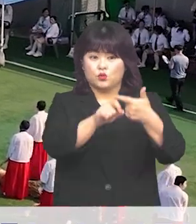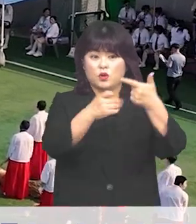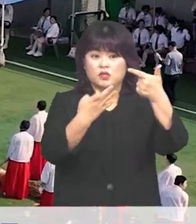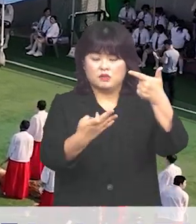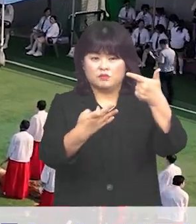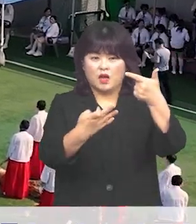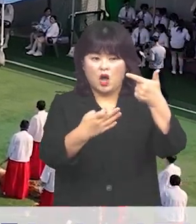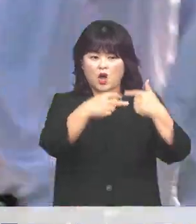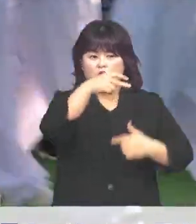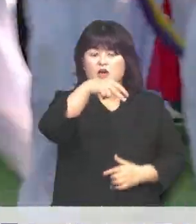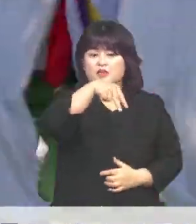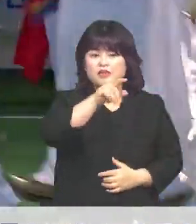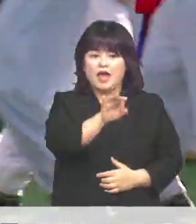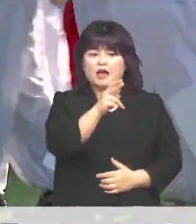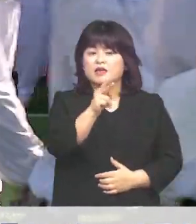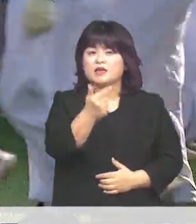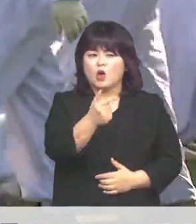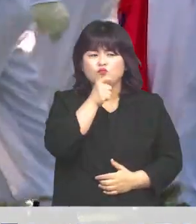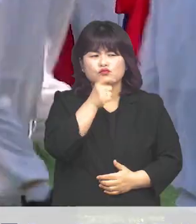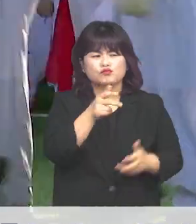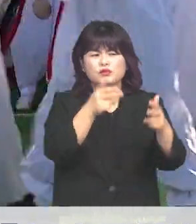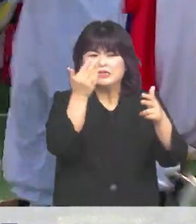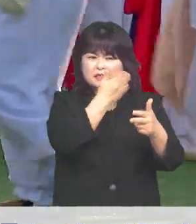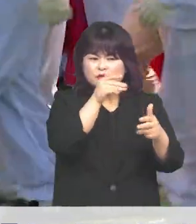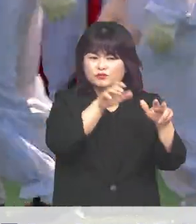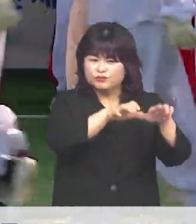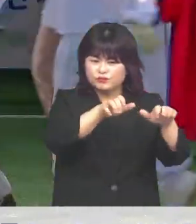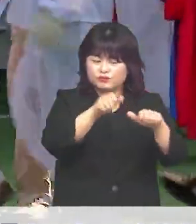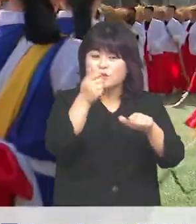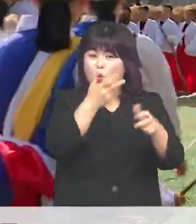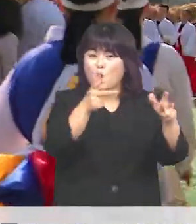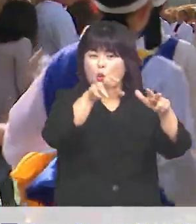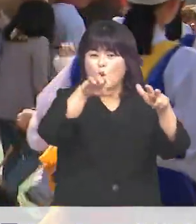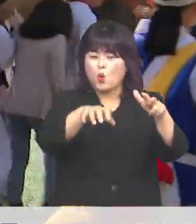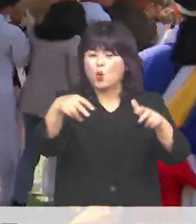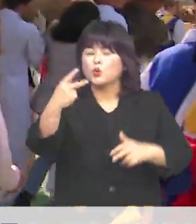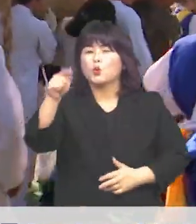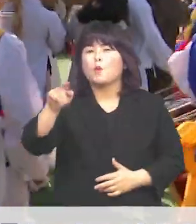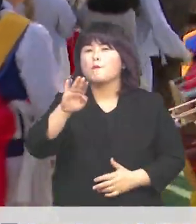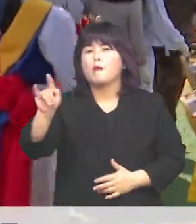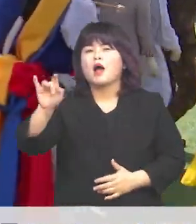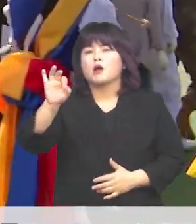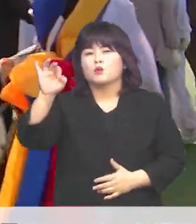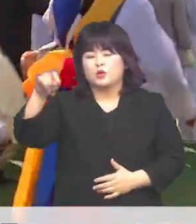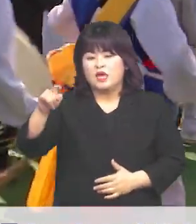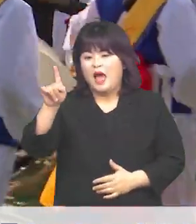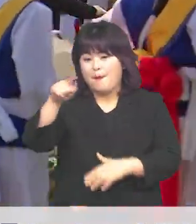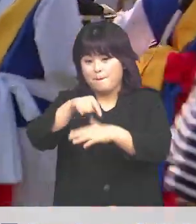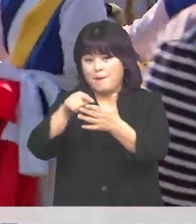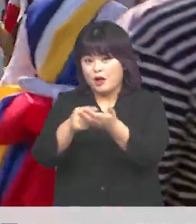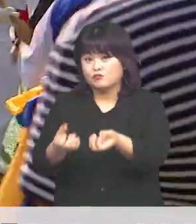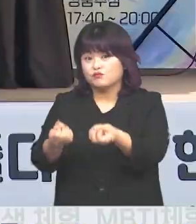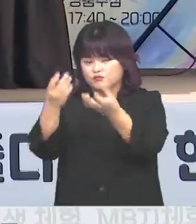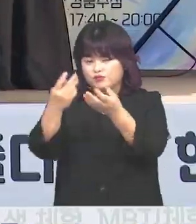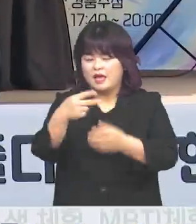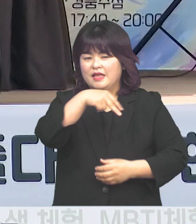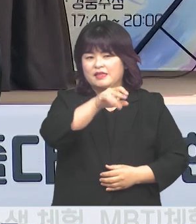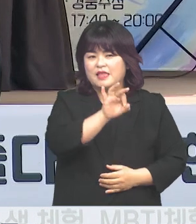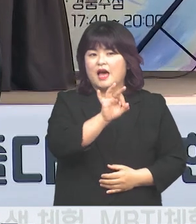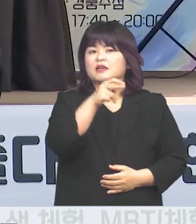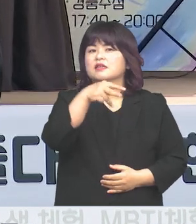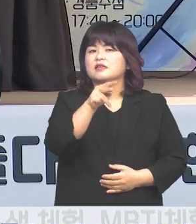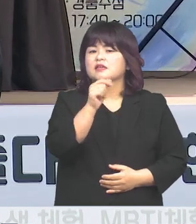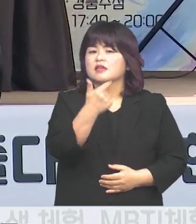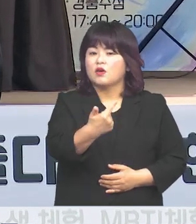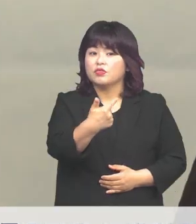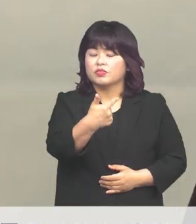지난 14일 수지구 상현 레스피아에서 2025년 독바위 민속줄다리기 한마음 축제와 상현 3동